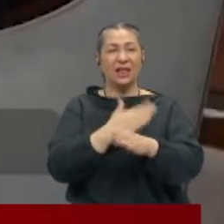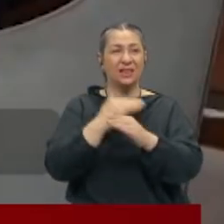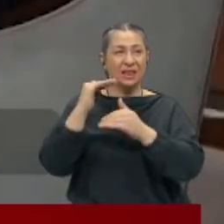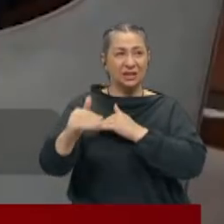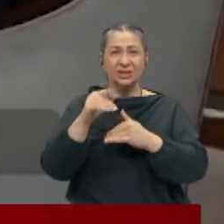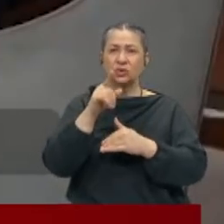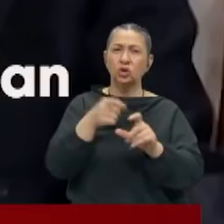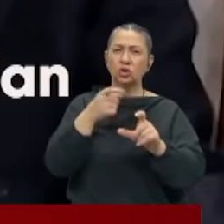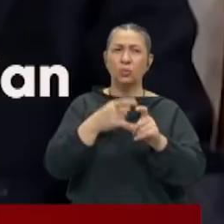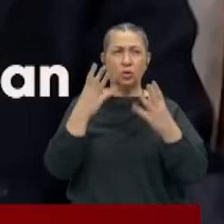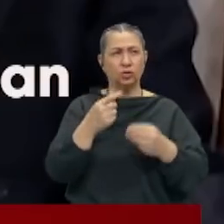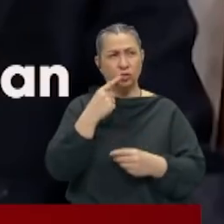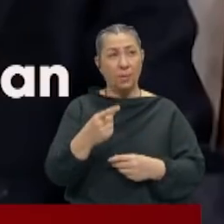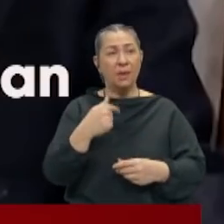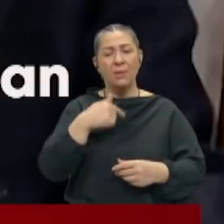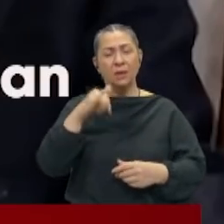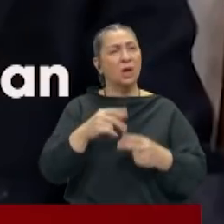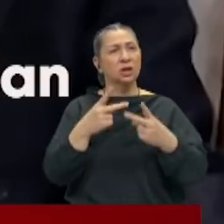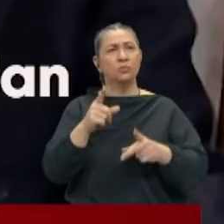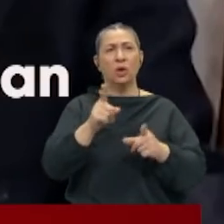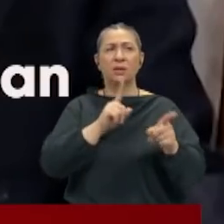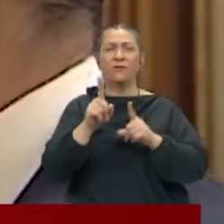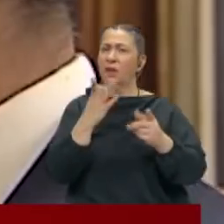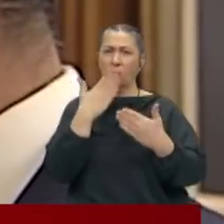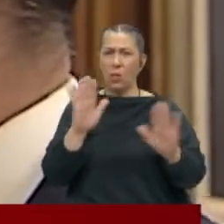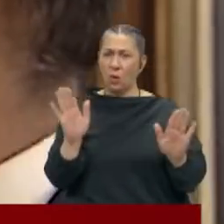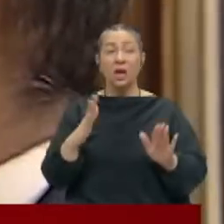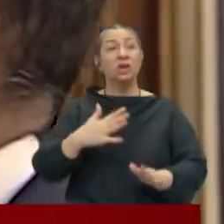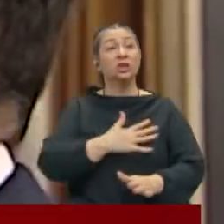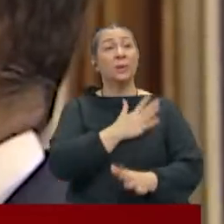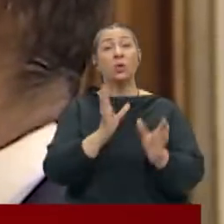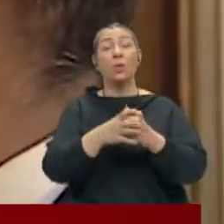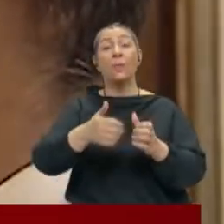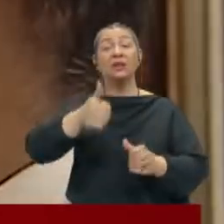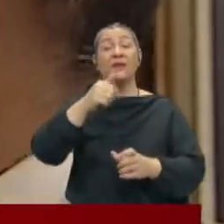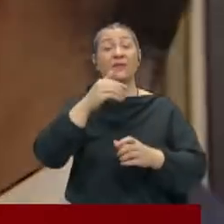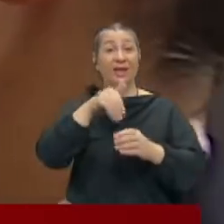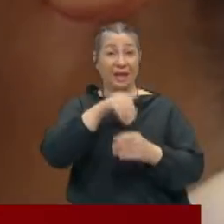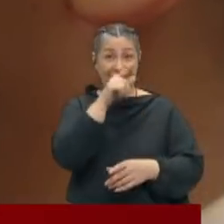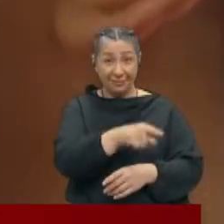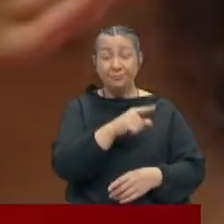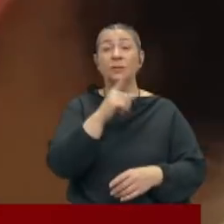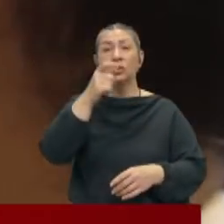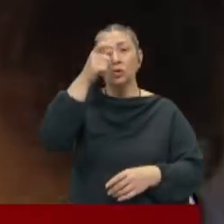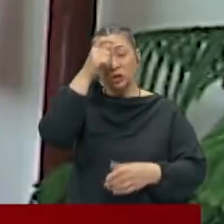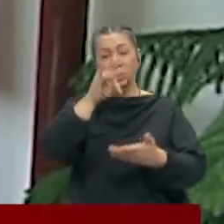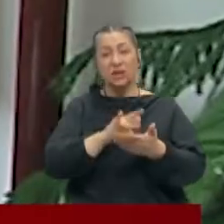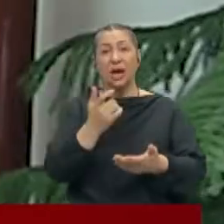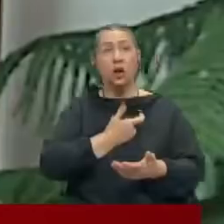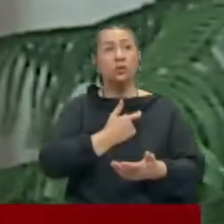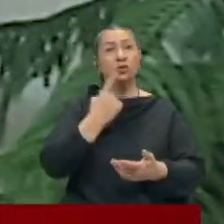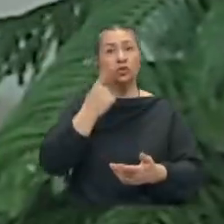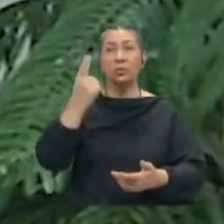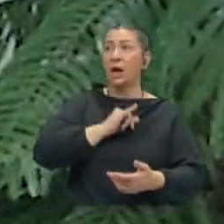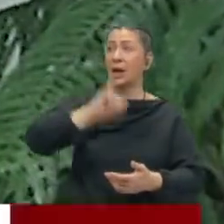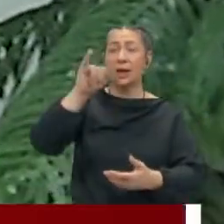just for insulting you. Organizations that have no... CHP Grup Başkan Vekili Özgür Özel, Türk Ceza Kanunu'nda